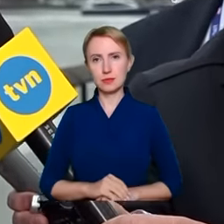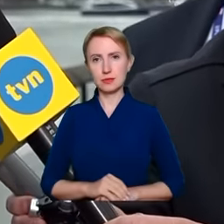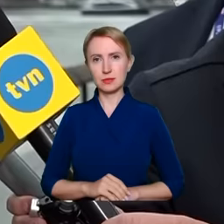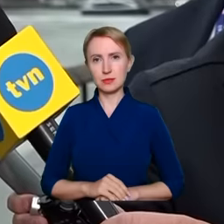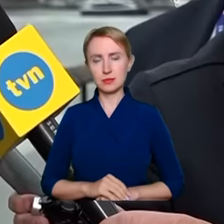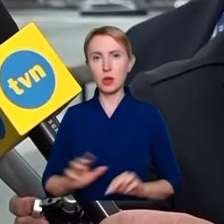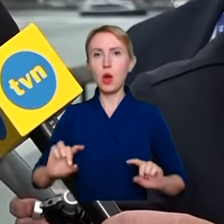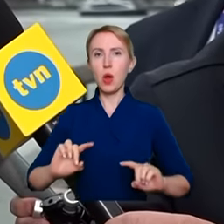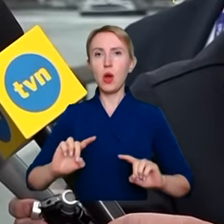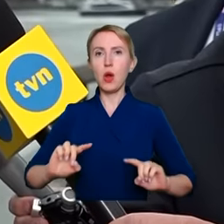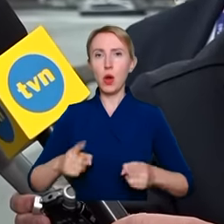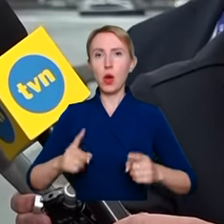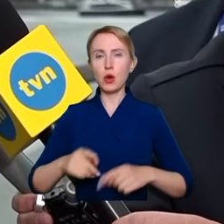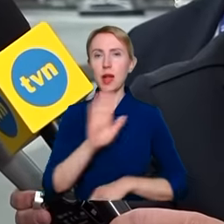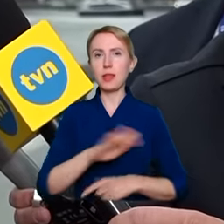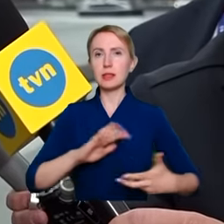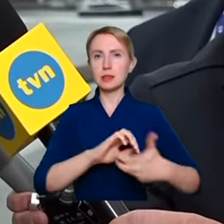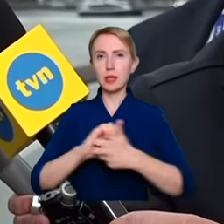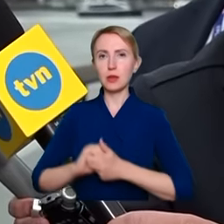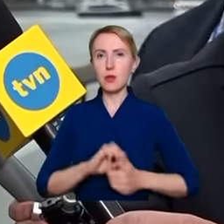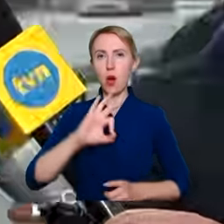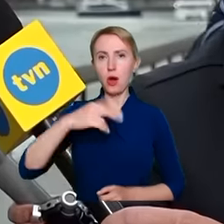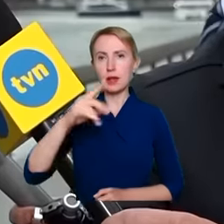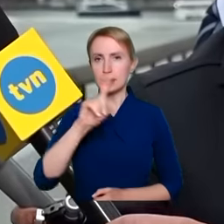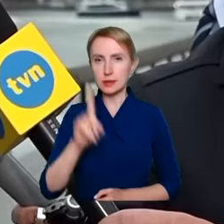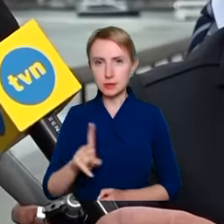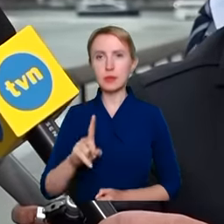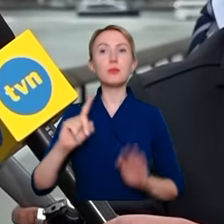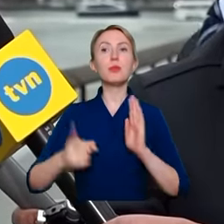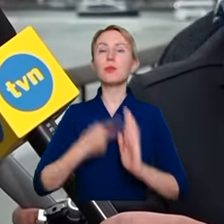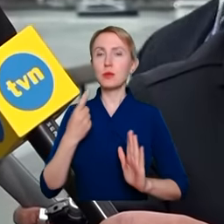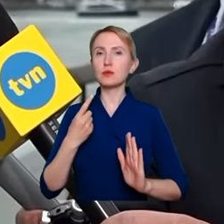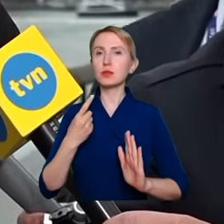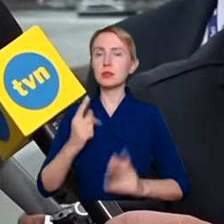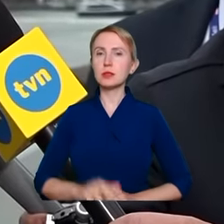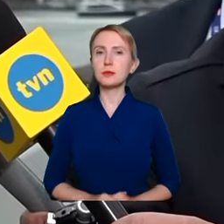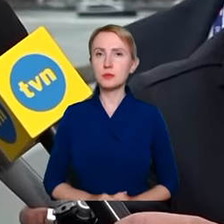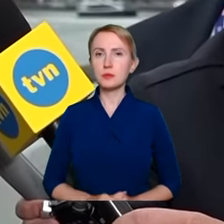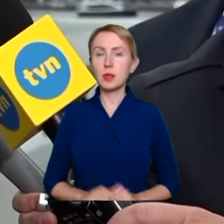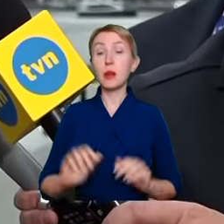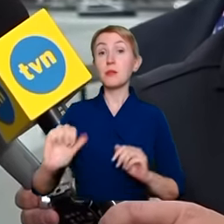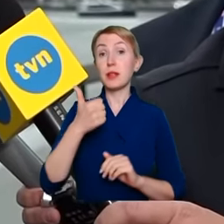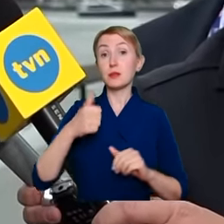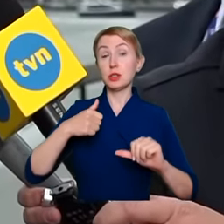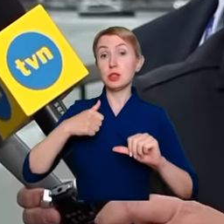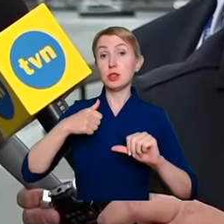Organizacji Narodów Zjednoczonych w ustanowionym po raz pierwszy tygodniu zrównoważonego